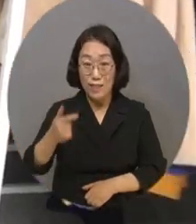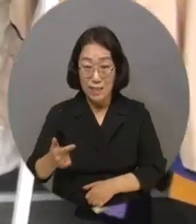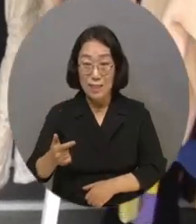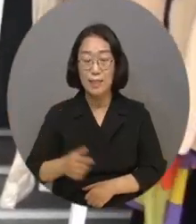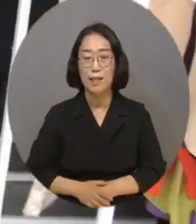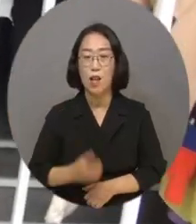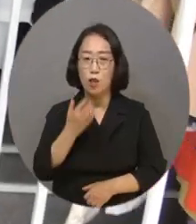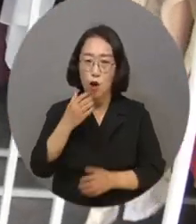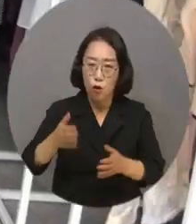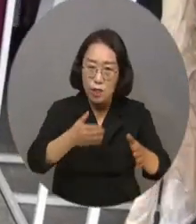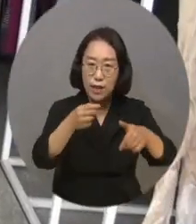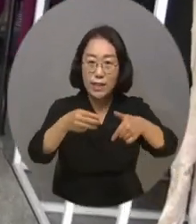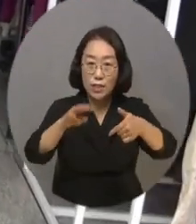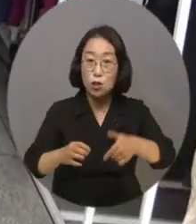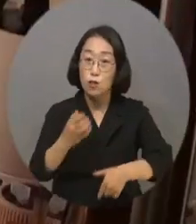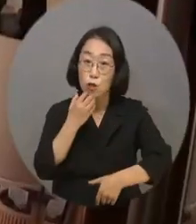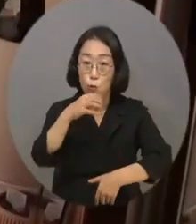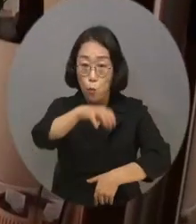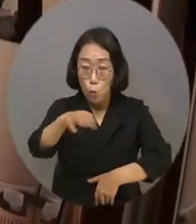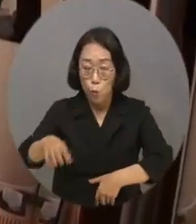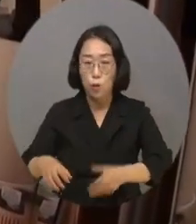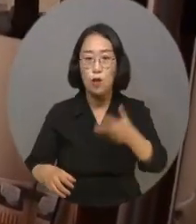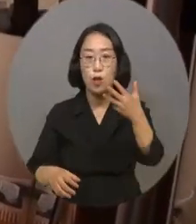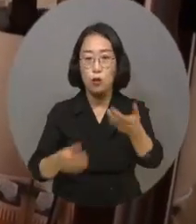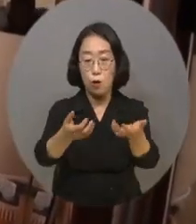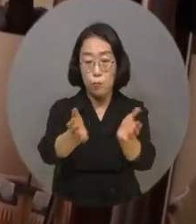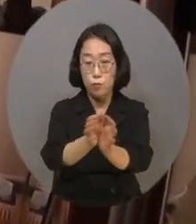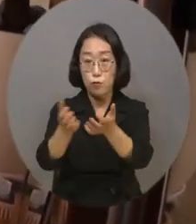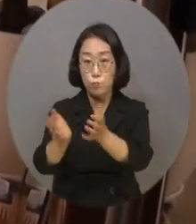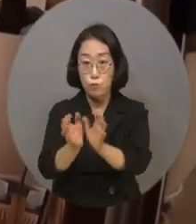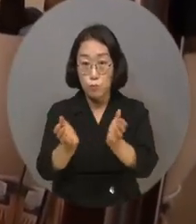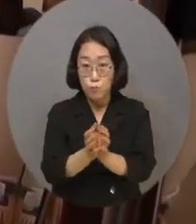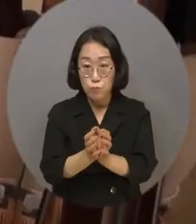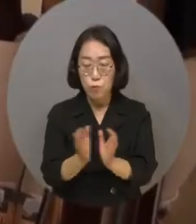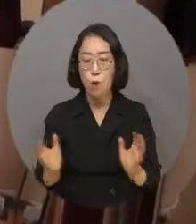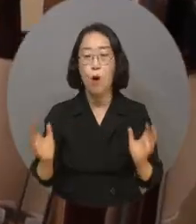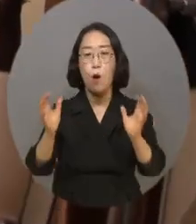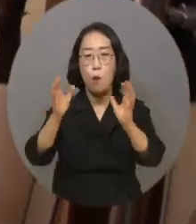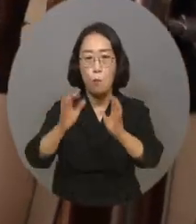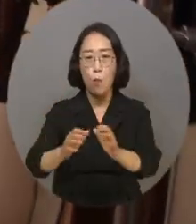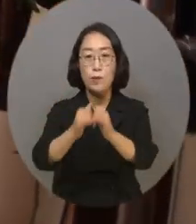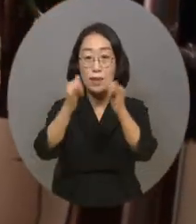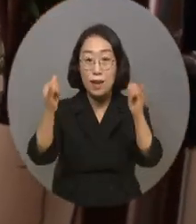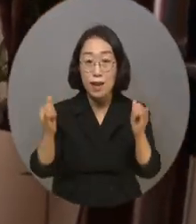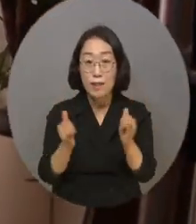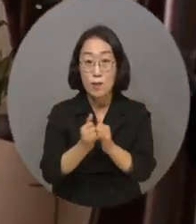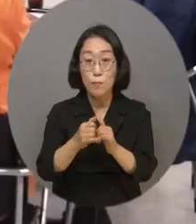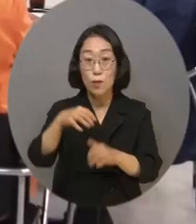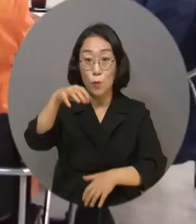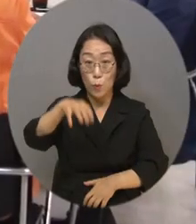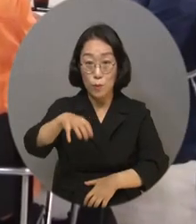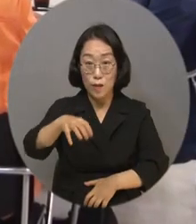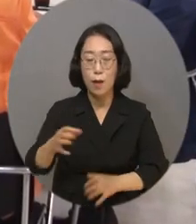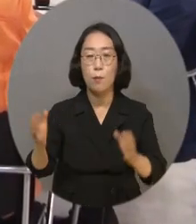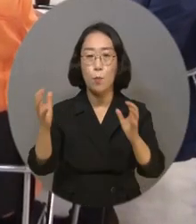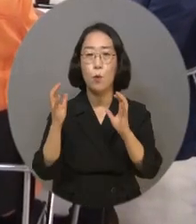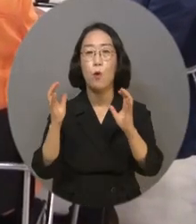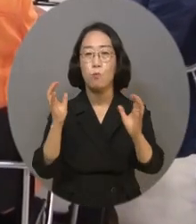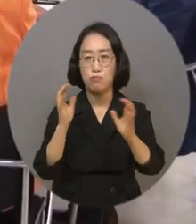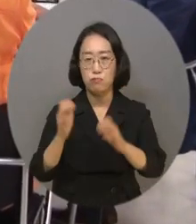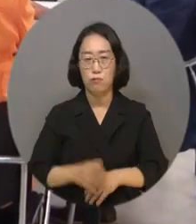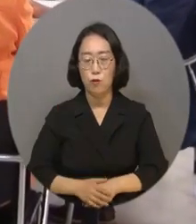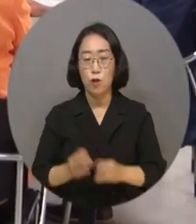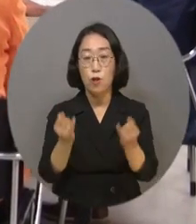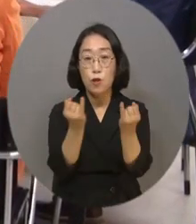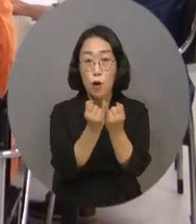경기 노숙인 관련 기관 8곳이 인천 계양 재활용센터 사회적 기업 회관에 모였습니다. 여성 노숙인의